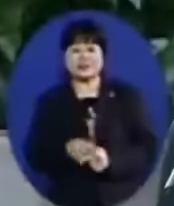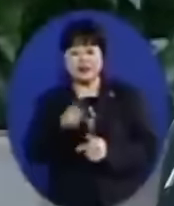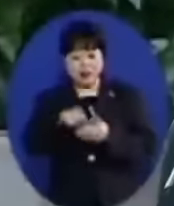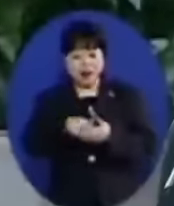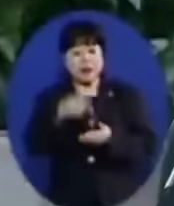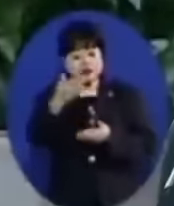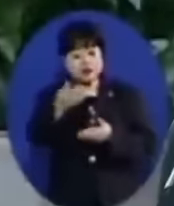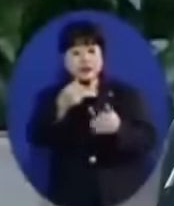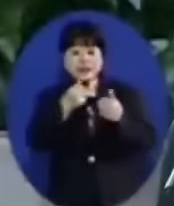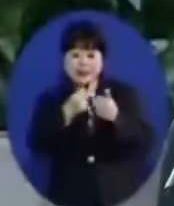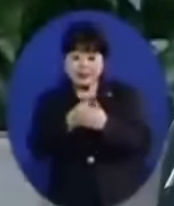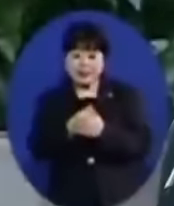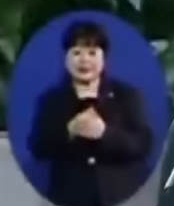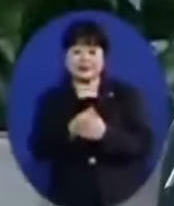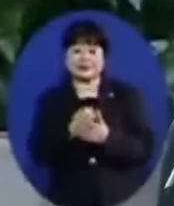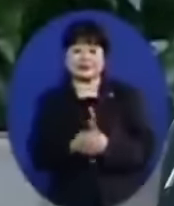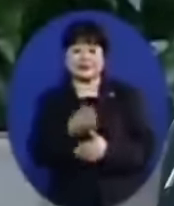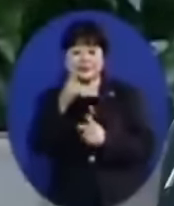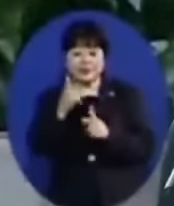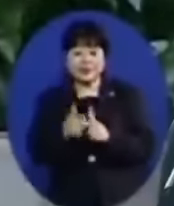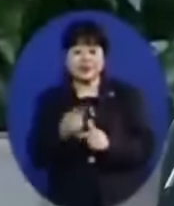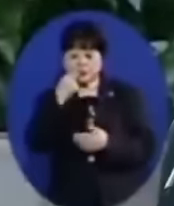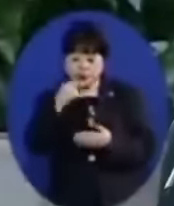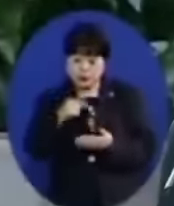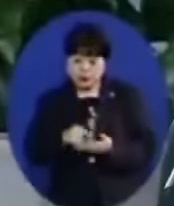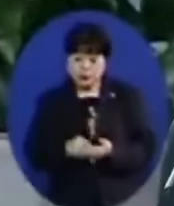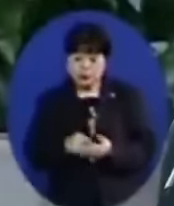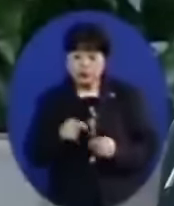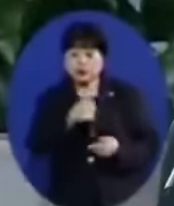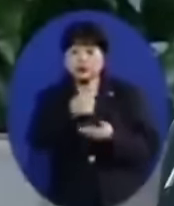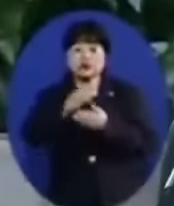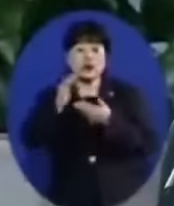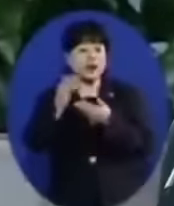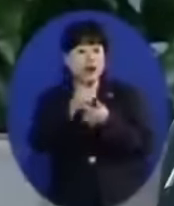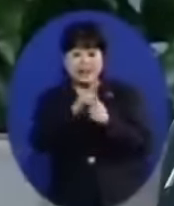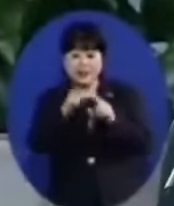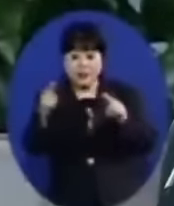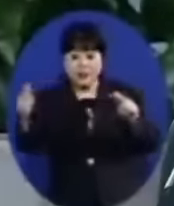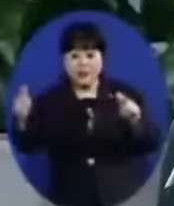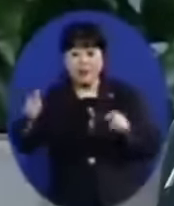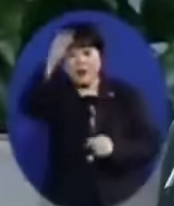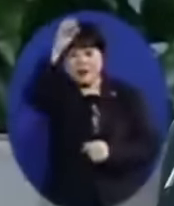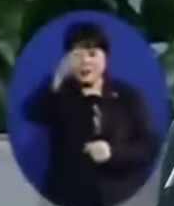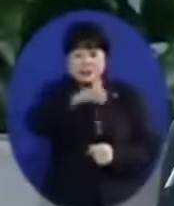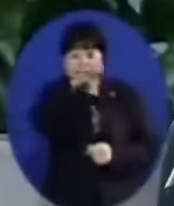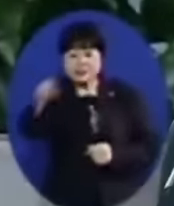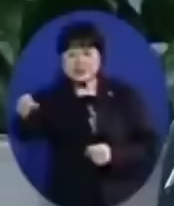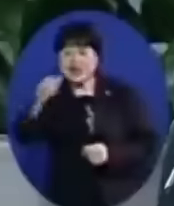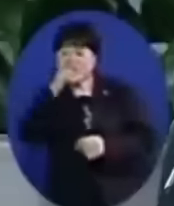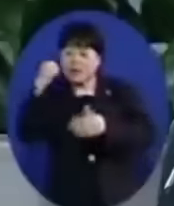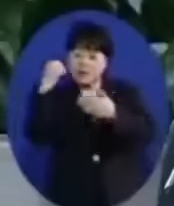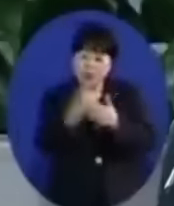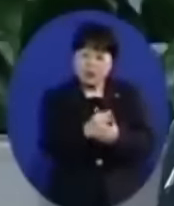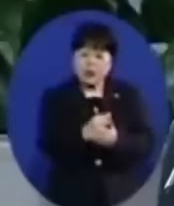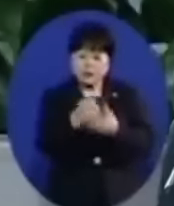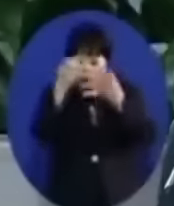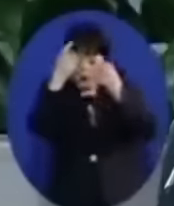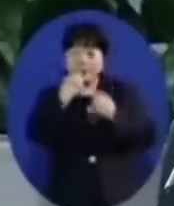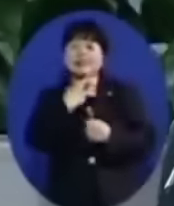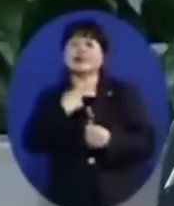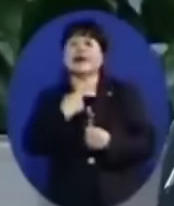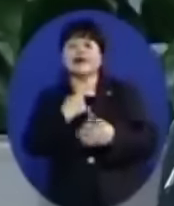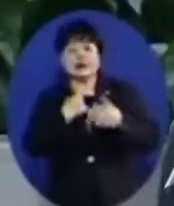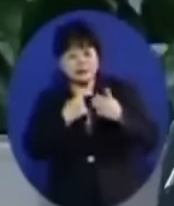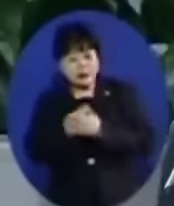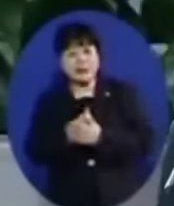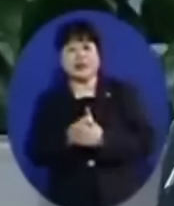지불했습니다. 예수님이 쉽게 우리의 구주가 된 것이 아니지 않아요. 십자가에 못 박혀 고난당하는 모습 여기에 분명히 기록해